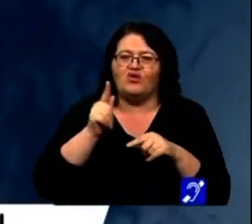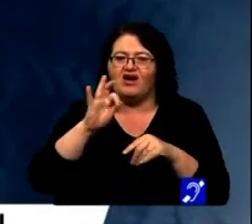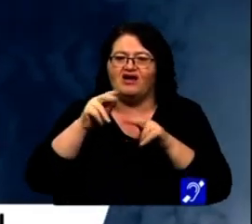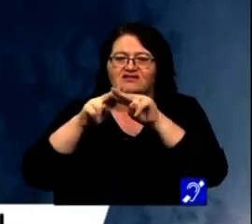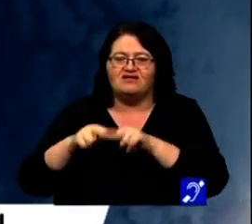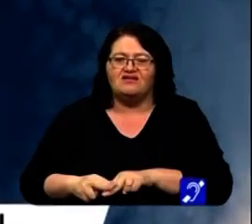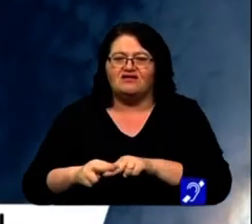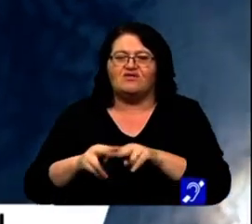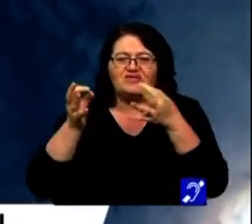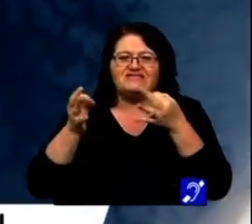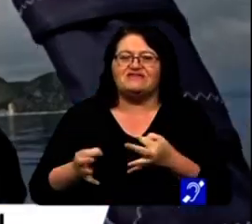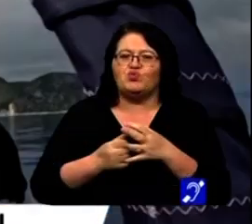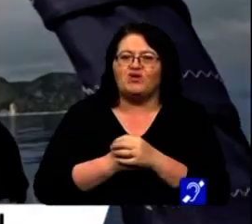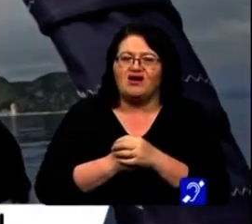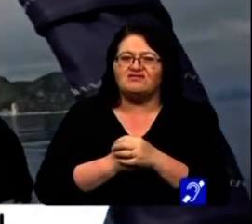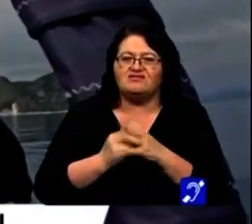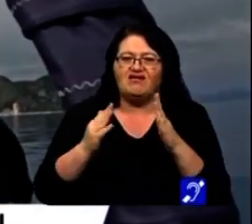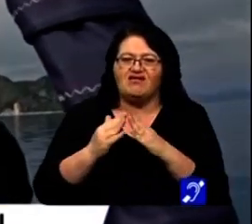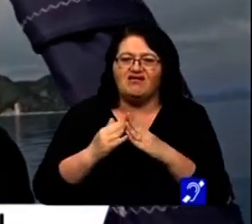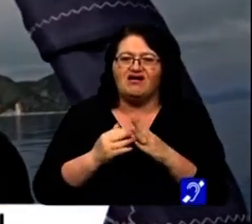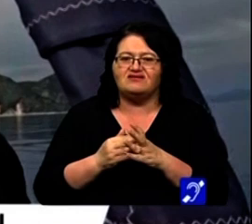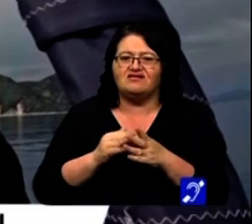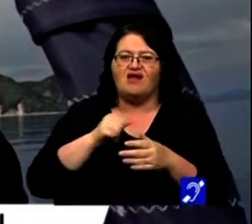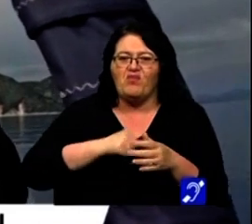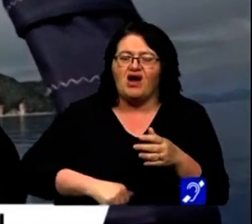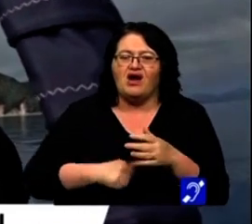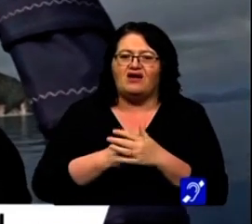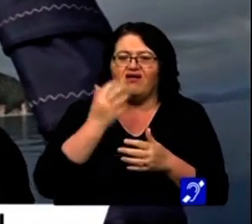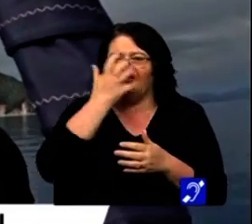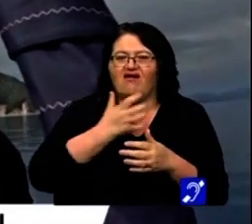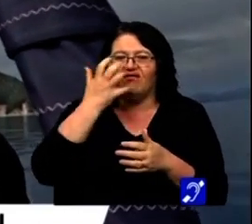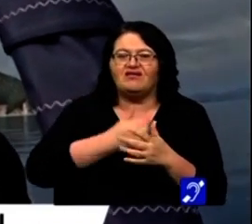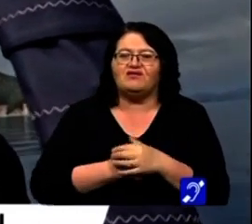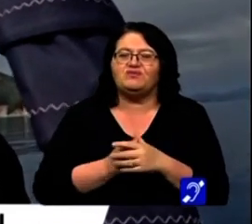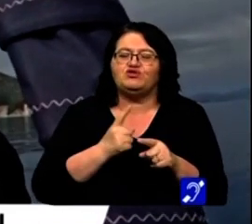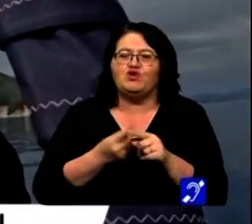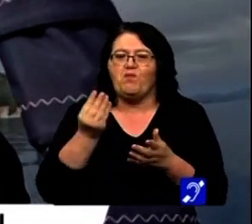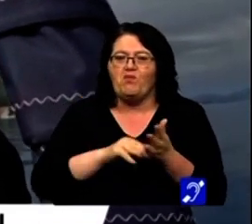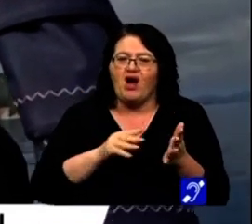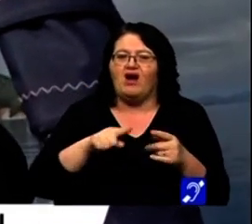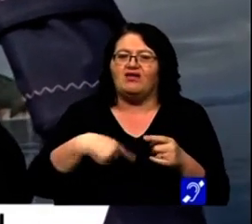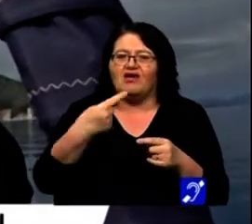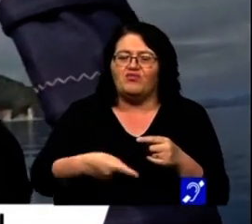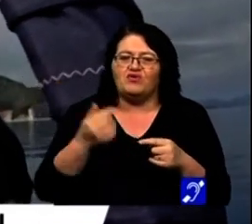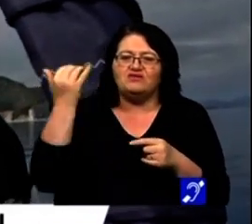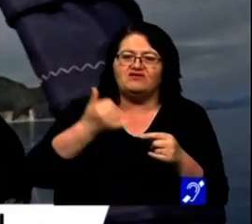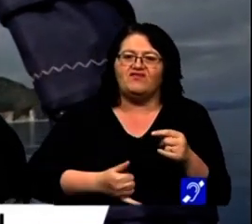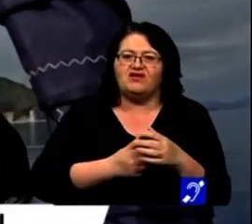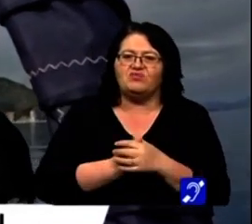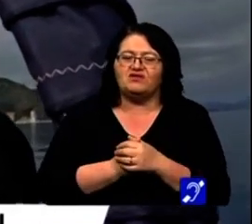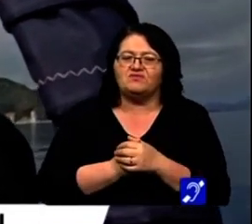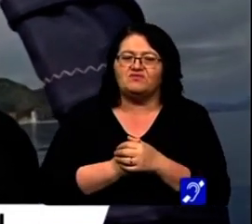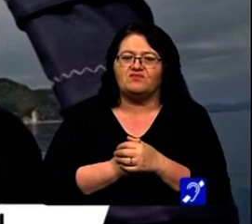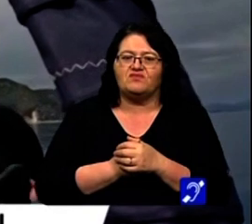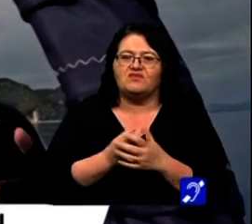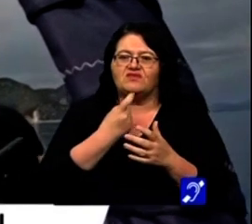o lăsăm în siguranță la mare, la Marea Neagră. Și mai apoi o să venim